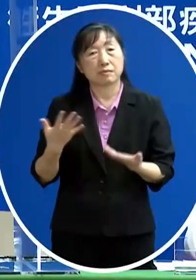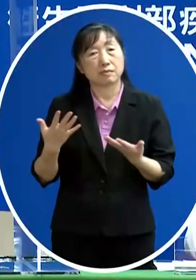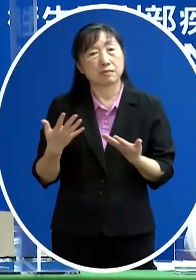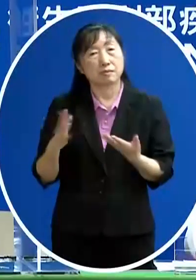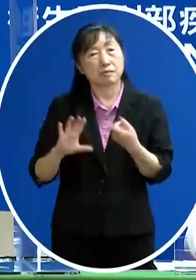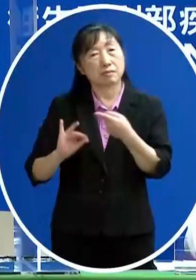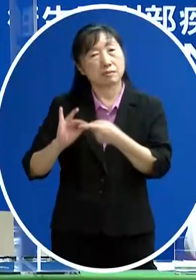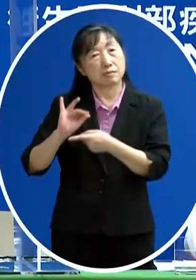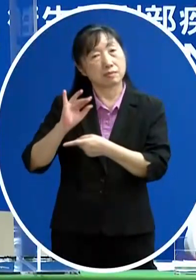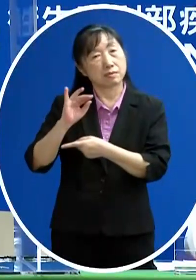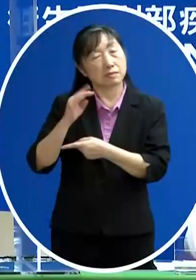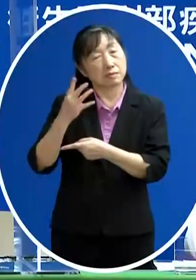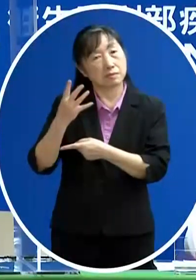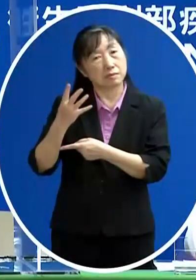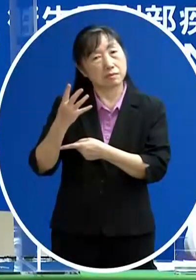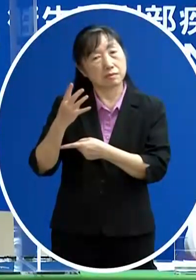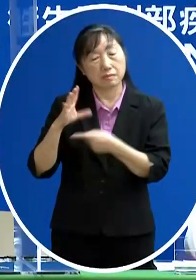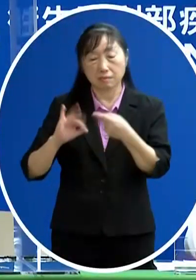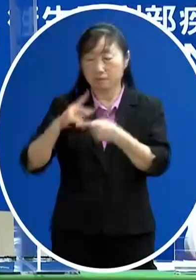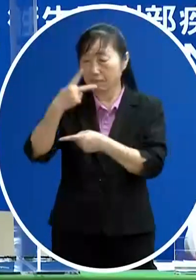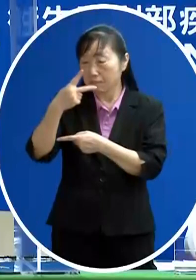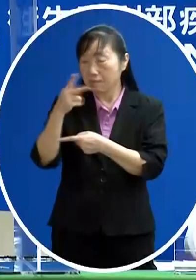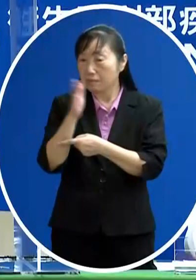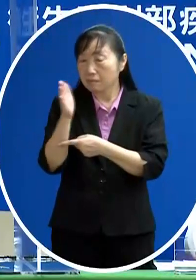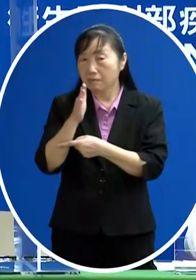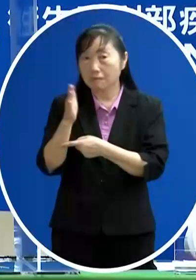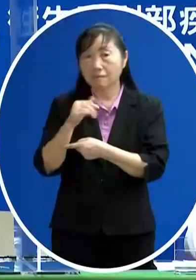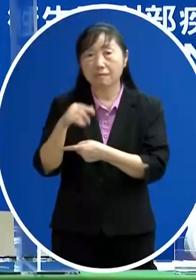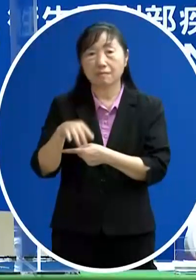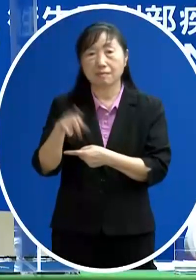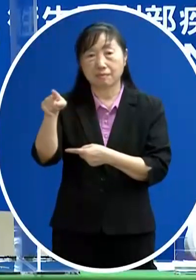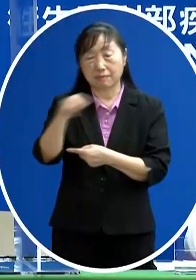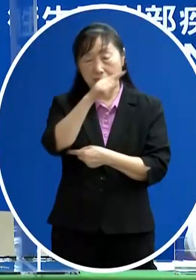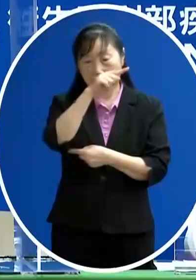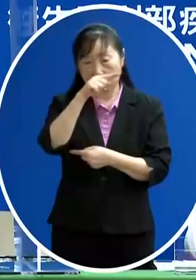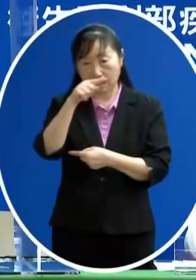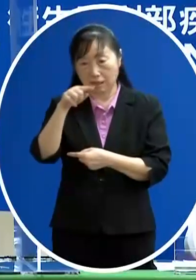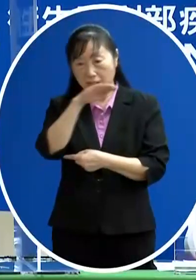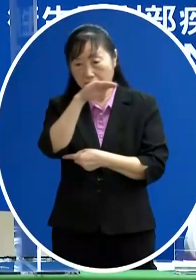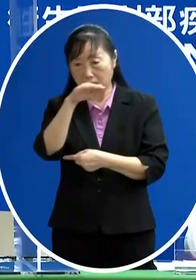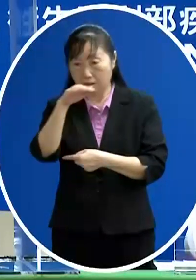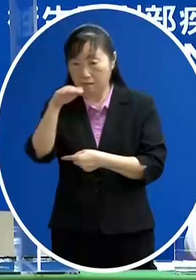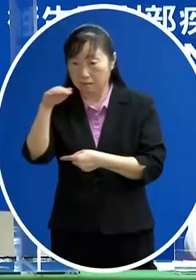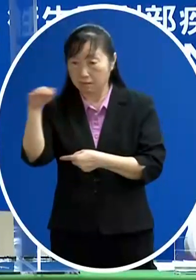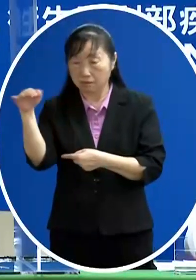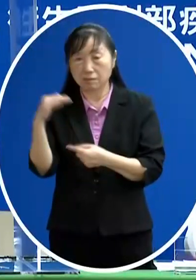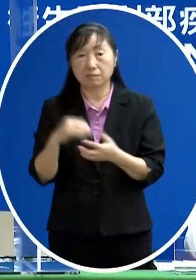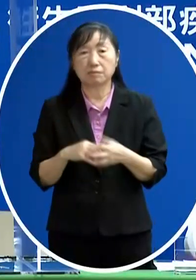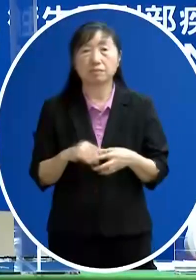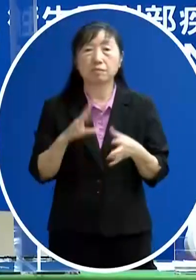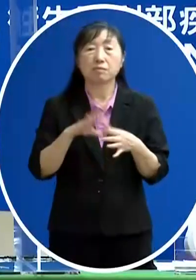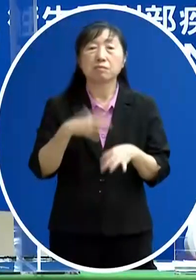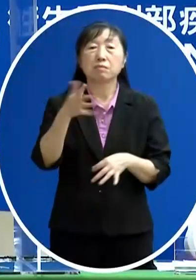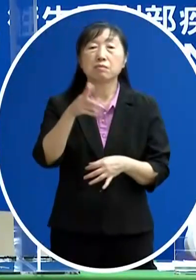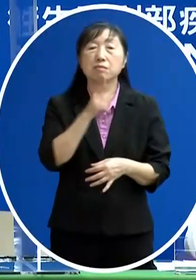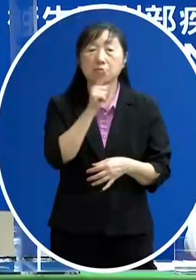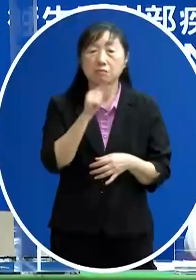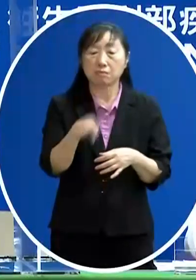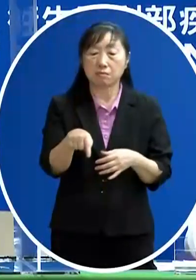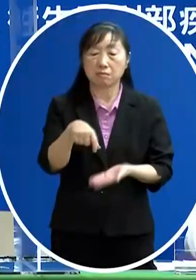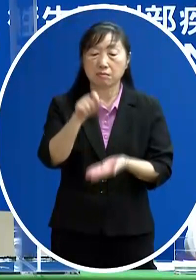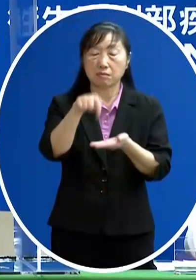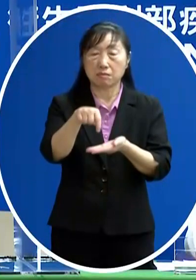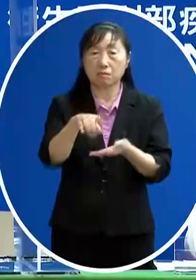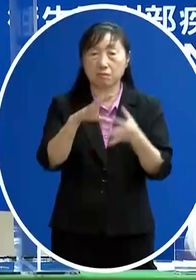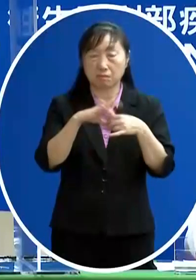到 4%， 更没有 2% 多，日本的曲线非常的平稳。好，我说之所以指这个，我们现在的趋